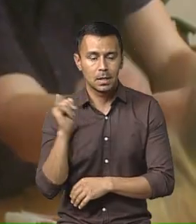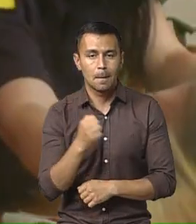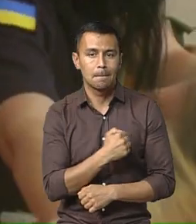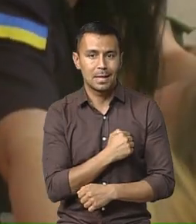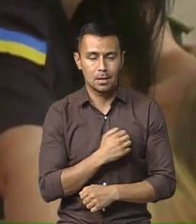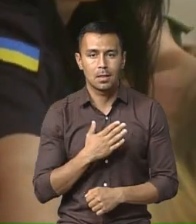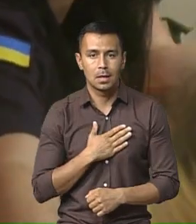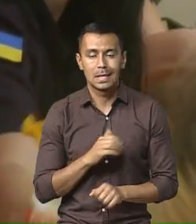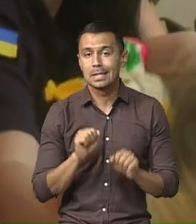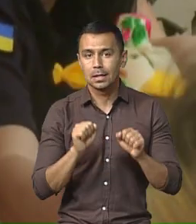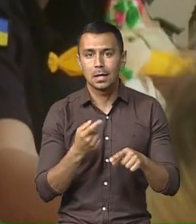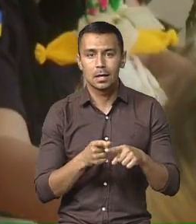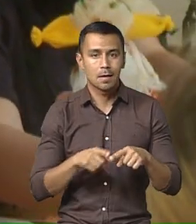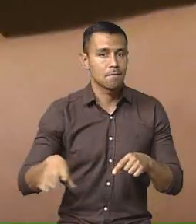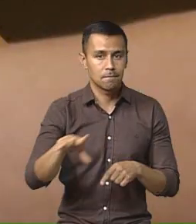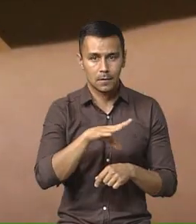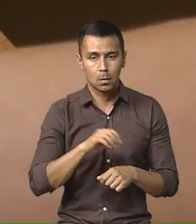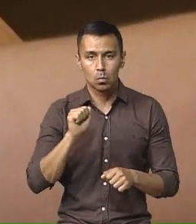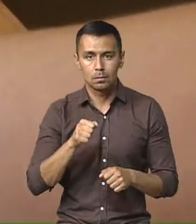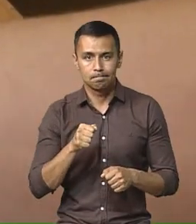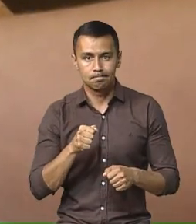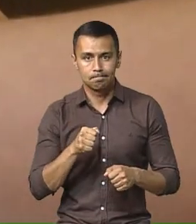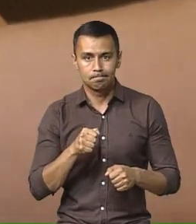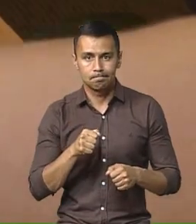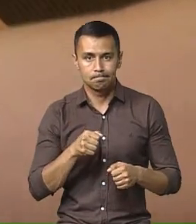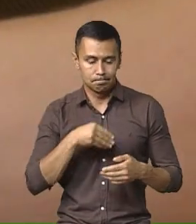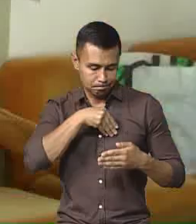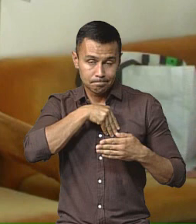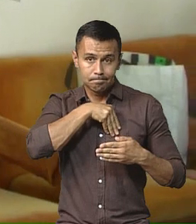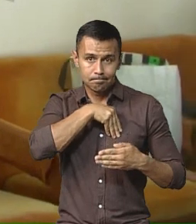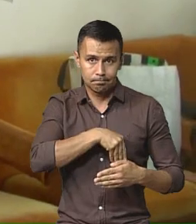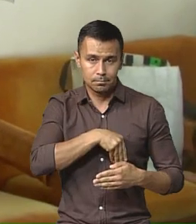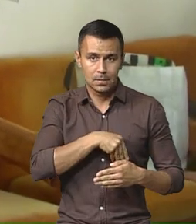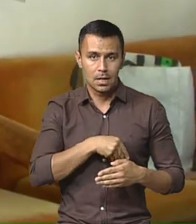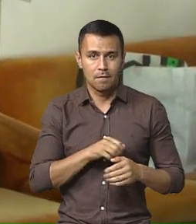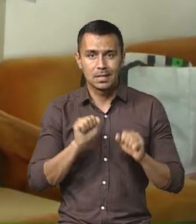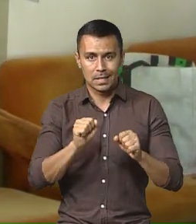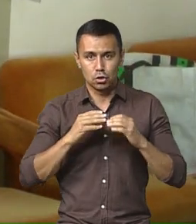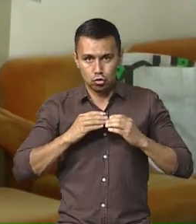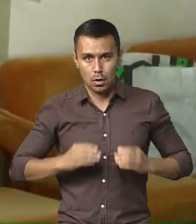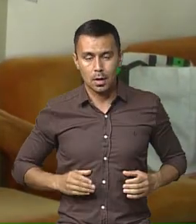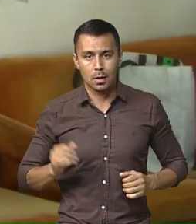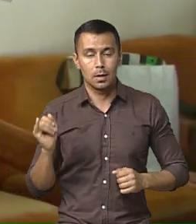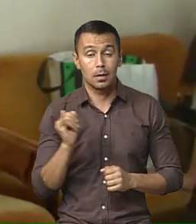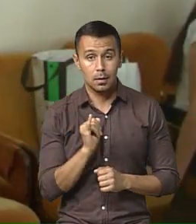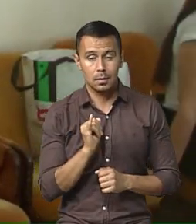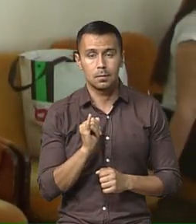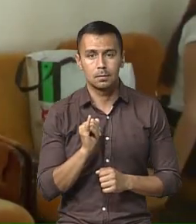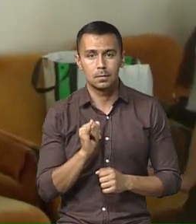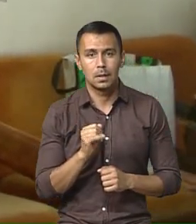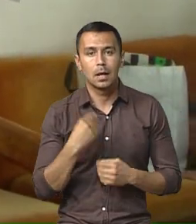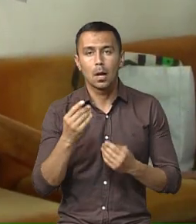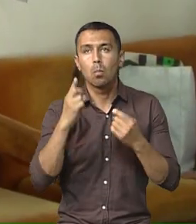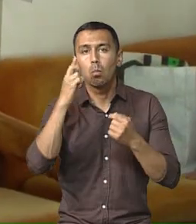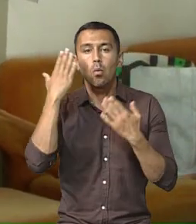наші, захисники, це все можуть положити оберіг, бронежилет, і дай Бог, щоб